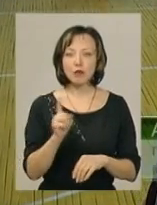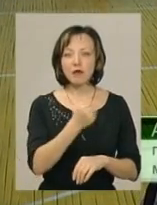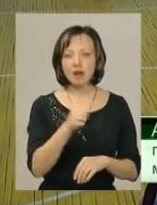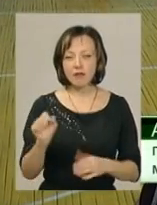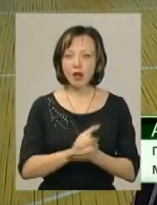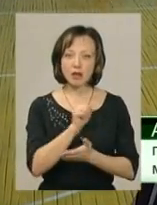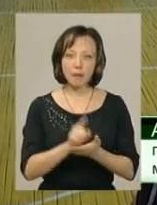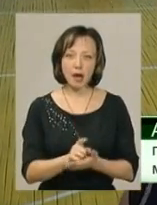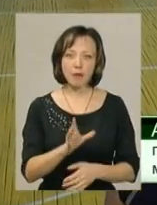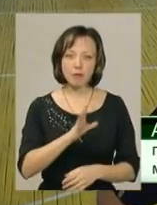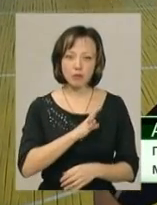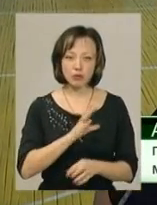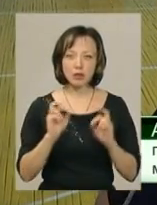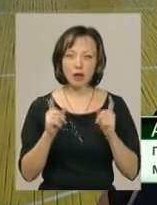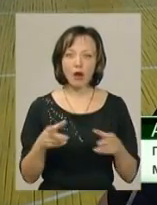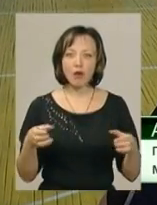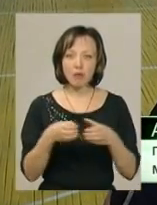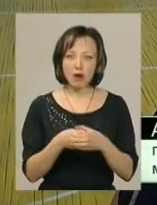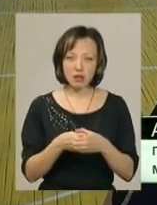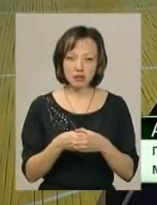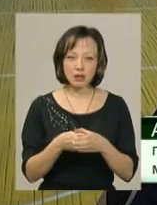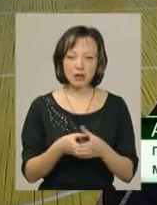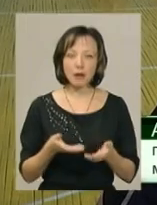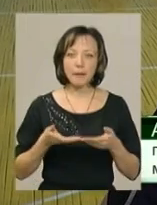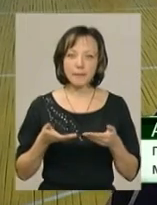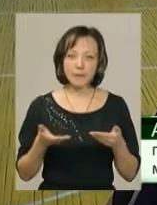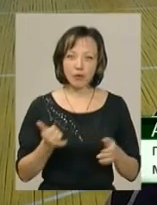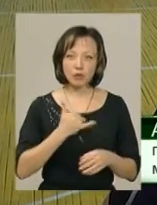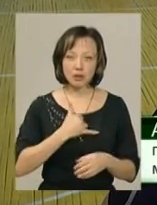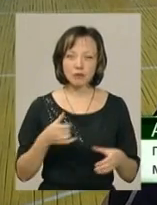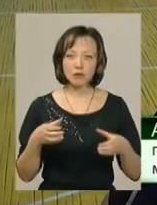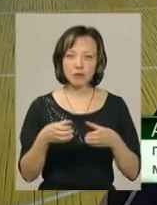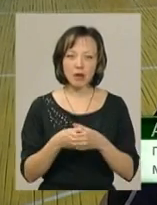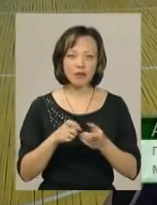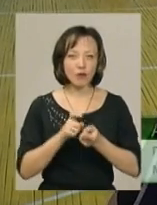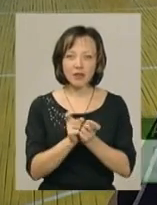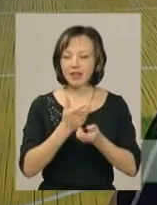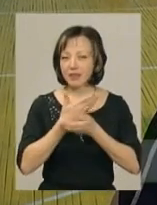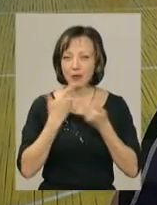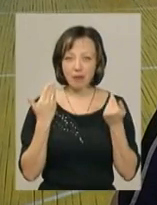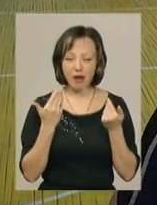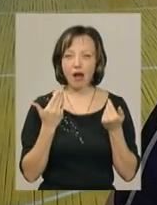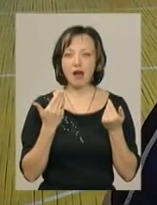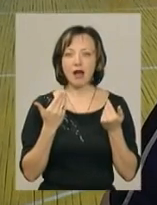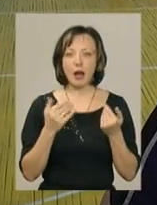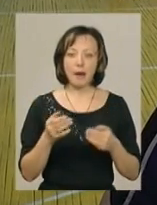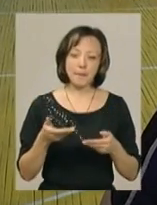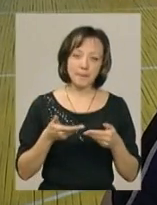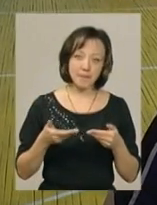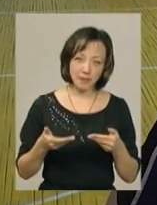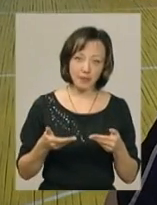маємо бути як команда, як справжня команда. У нас в командці конфліктів майже немає. І ми